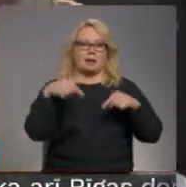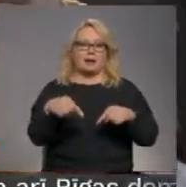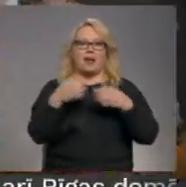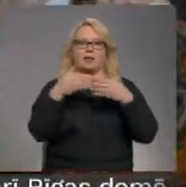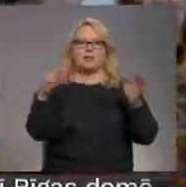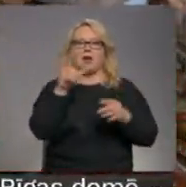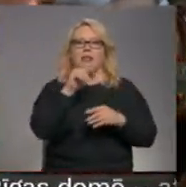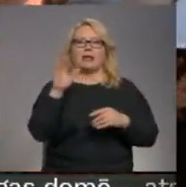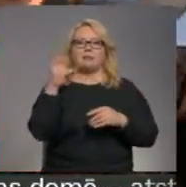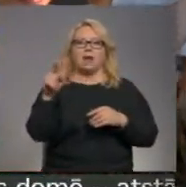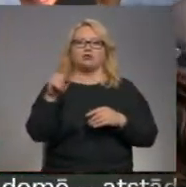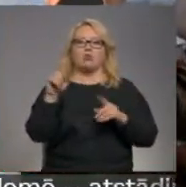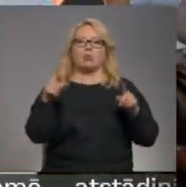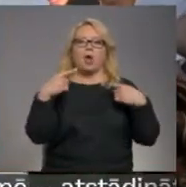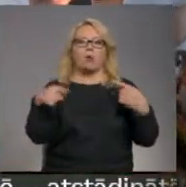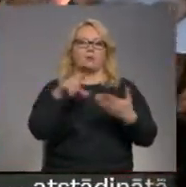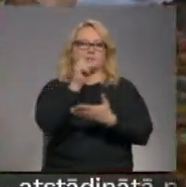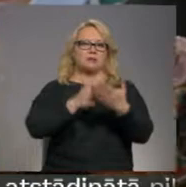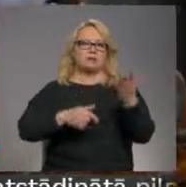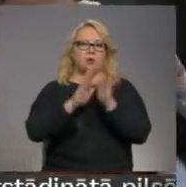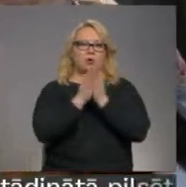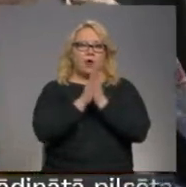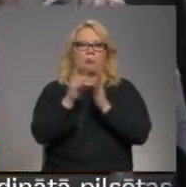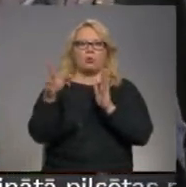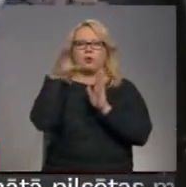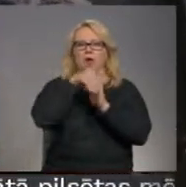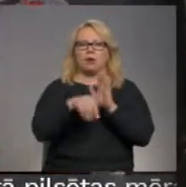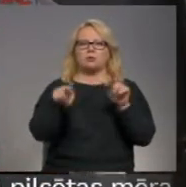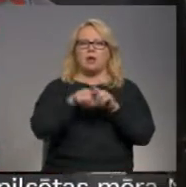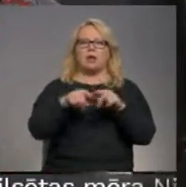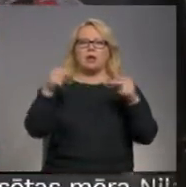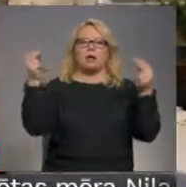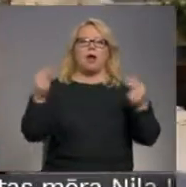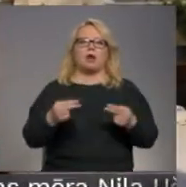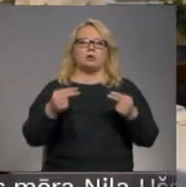atvērta lībiešu tautas dziesmu grāmata, kurā iekļautas arī kāzu